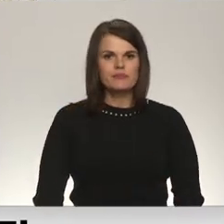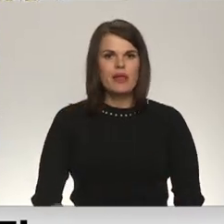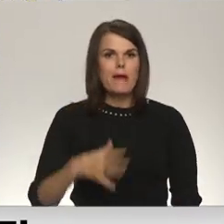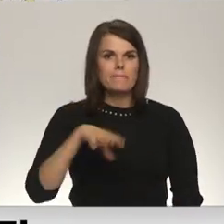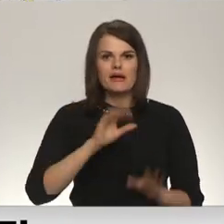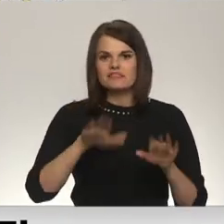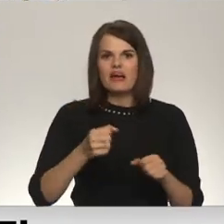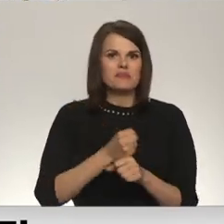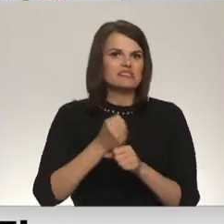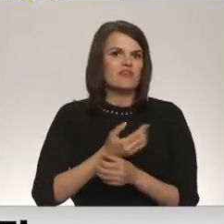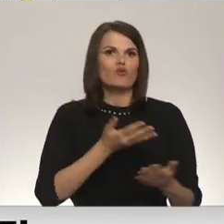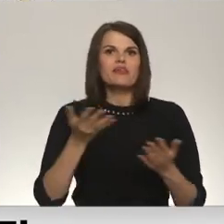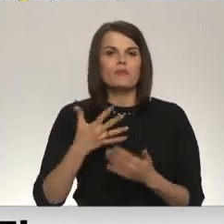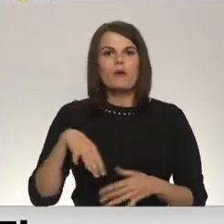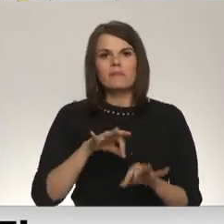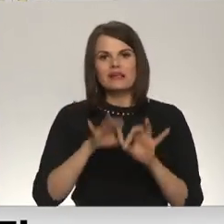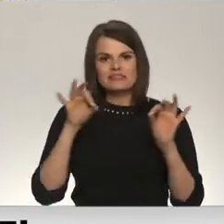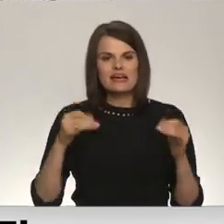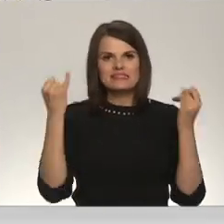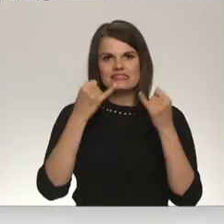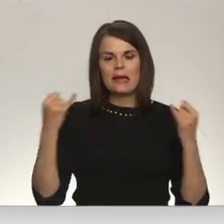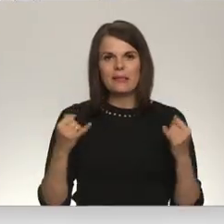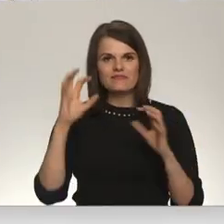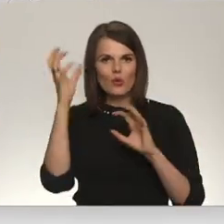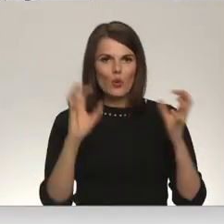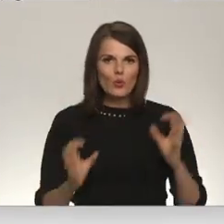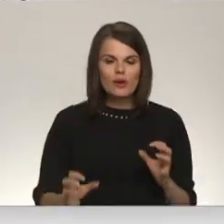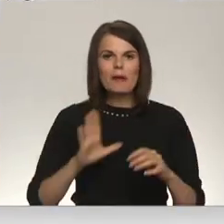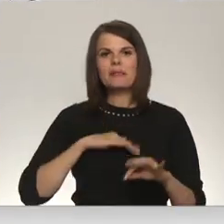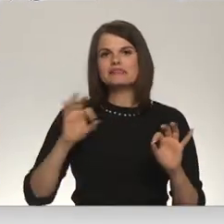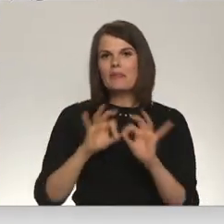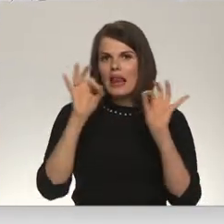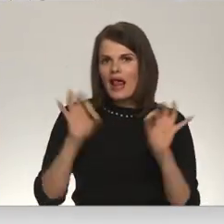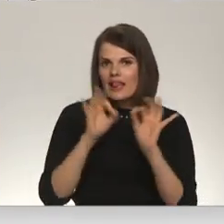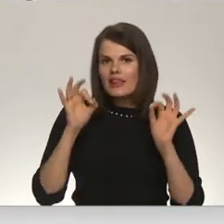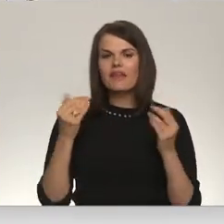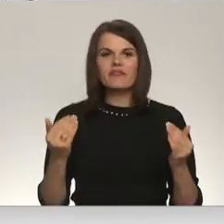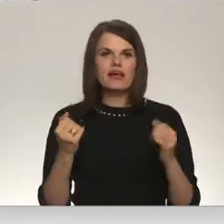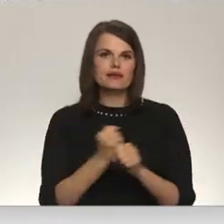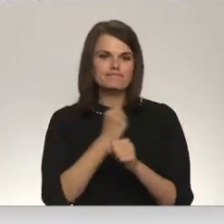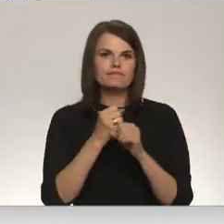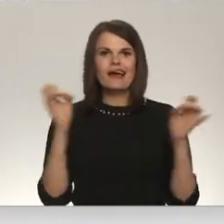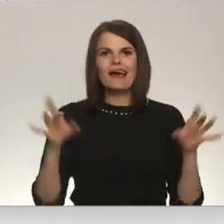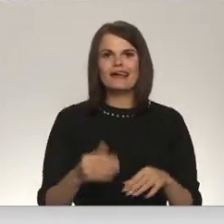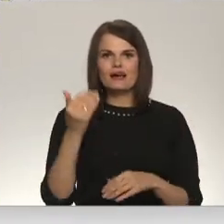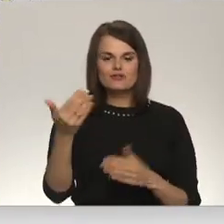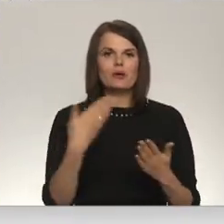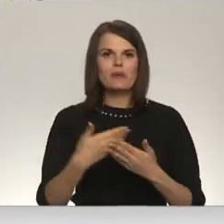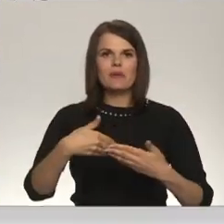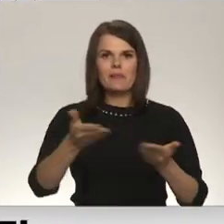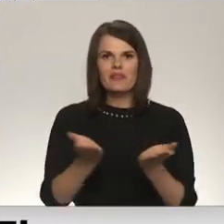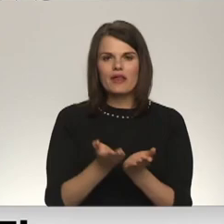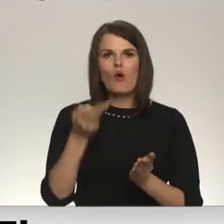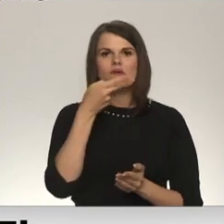Mēs varam izveidot jebko. Mēs sākām ar Ziemassvētku rotājumiem, tad lieldienu. Tagad veidojam priekšmetus restorāniem, piemēram, traukus